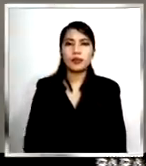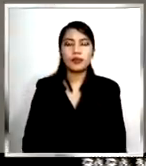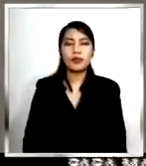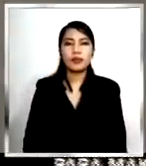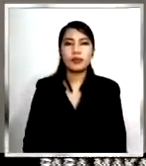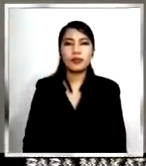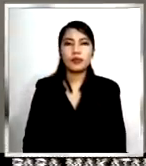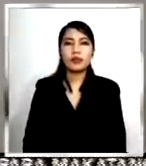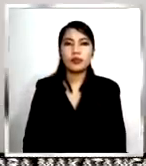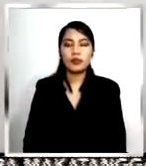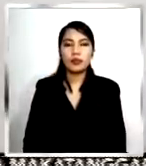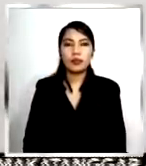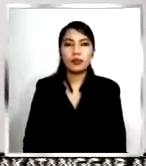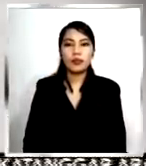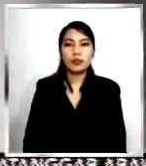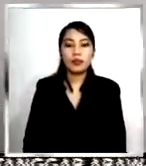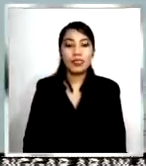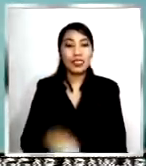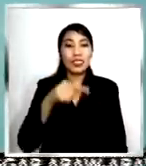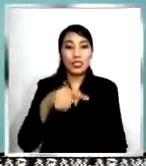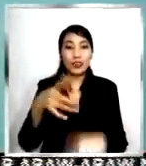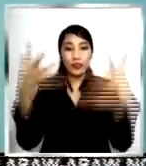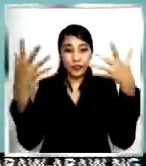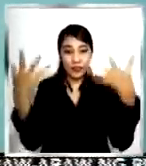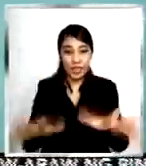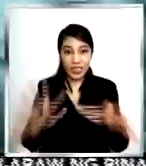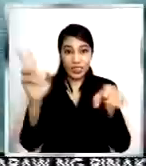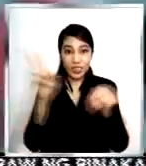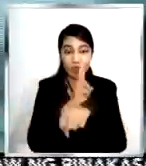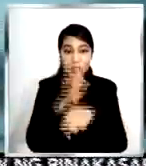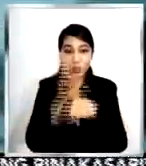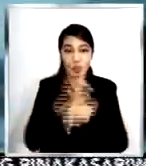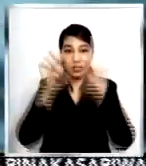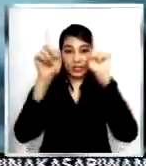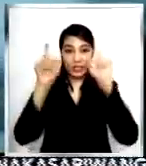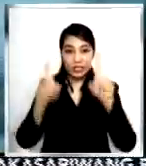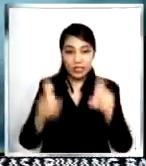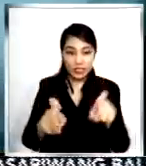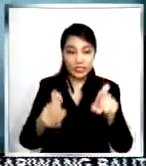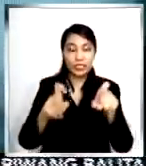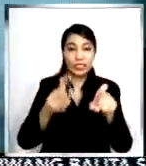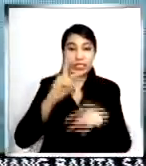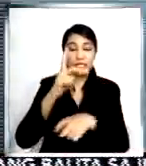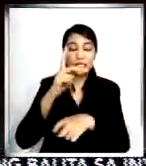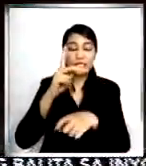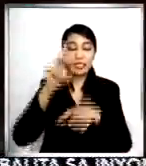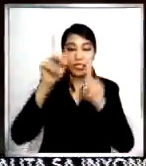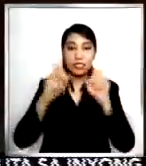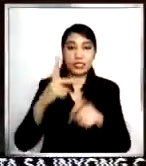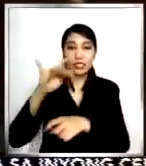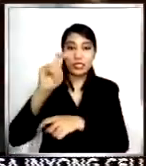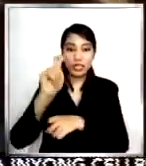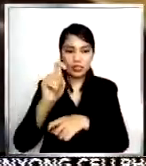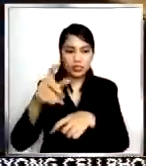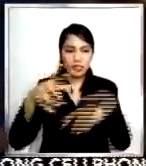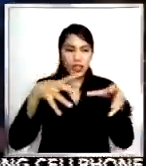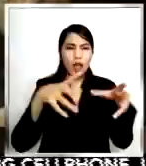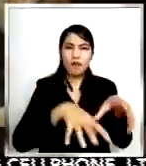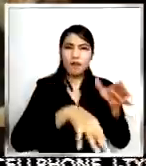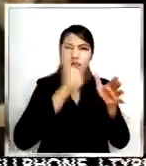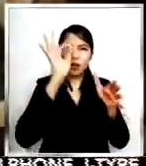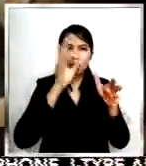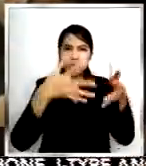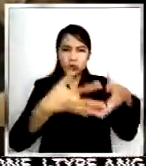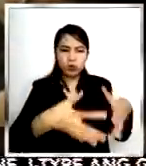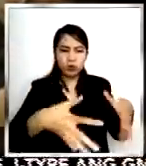Ang mga gamit ng test kits na yan na isa-isang nahulog mula sa sako ng isang mangangalakal sa Maynila, natunto ng lokal na pamahalaan ng